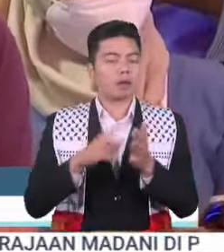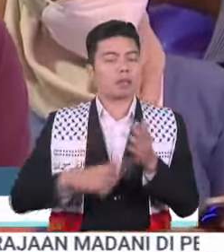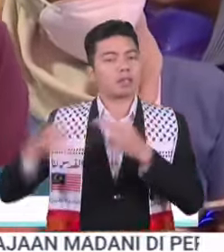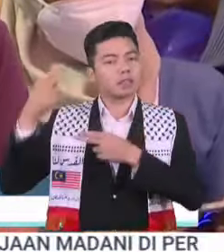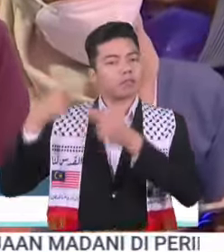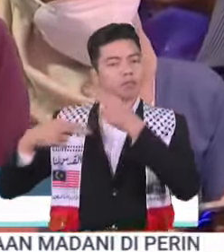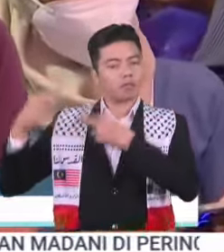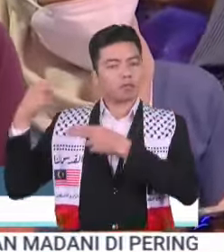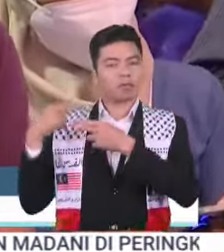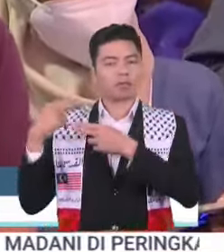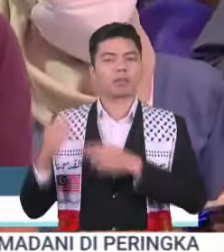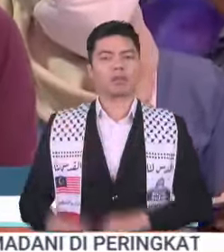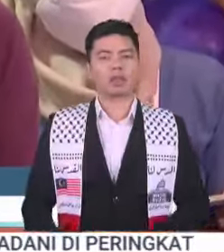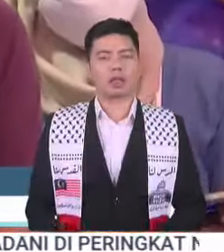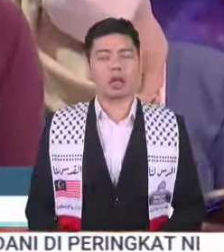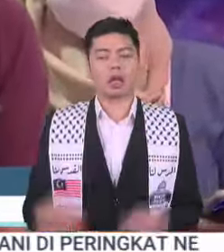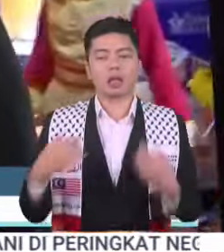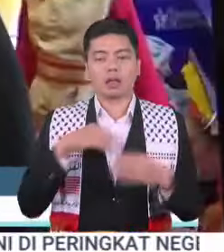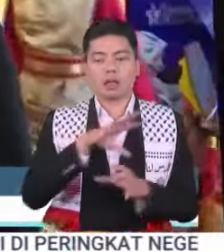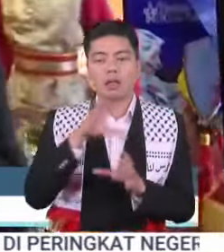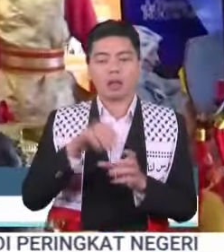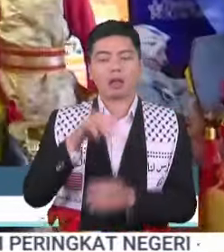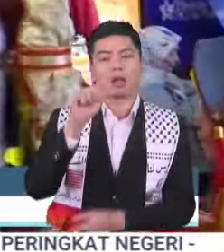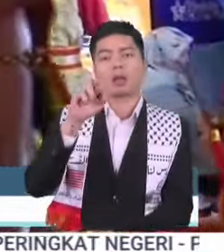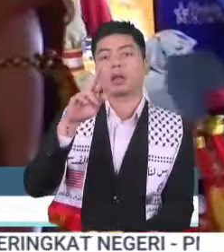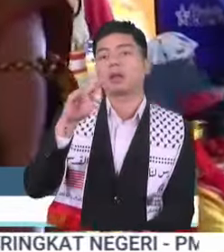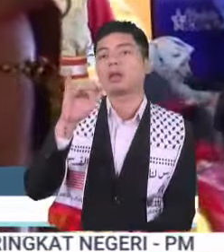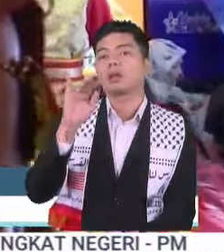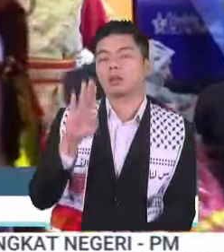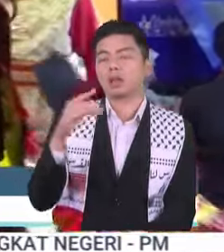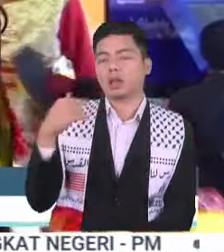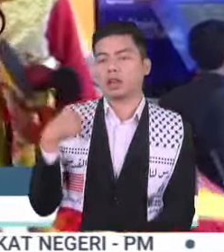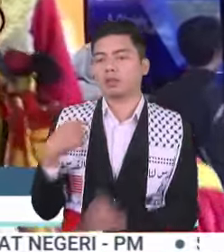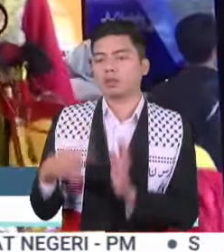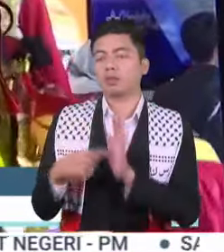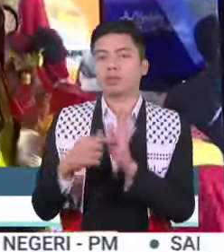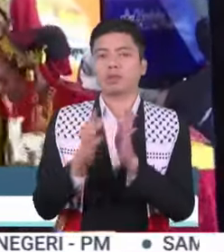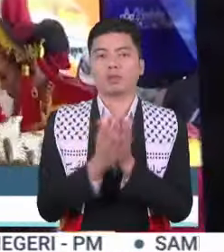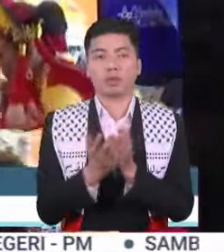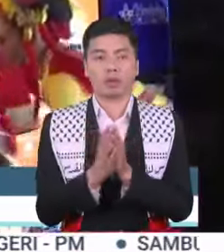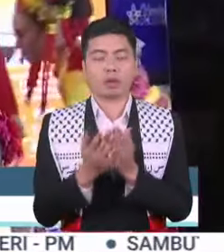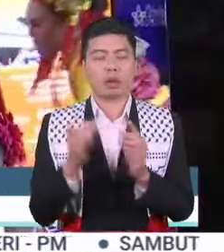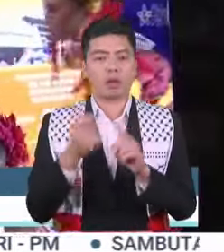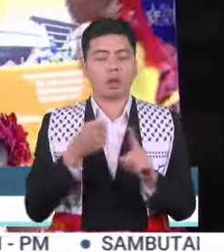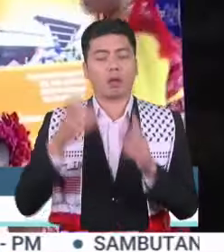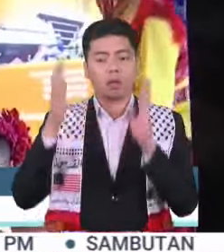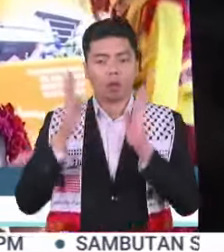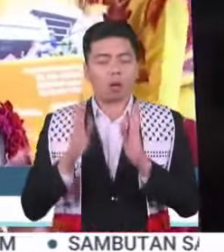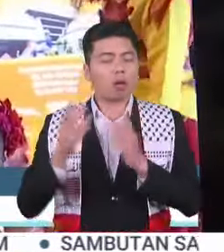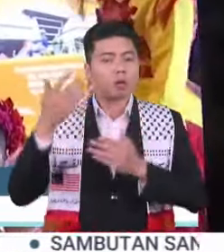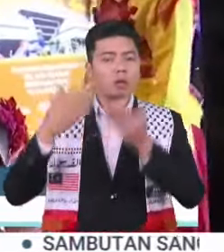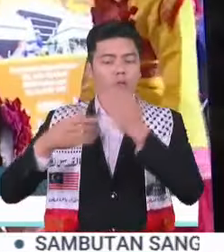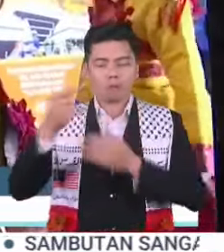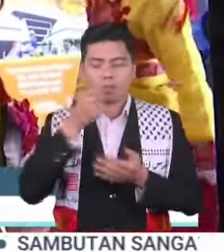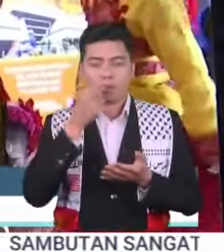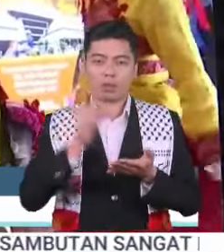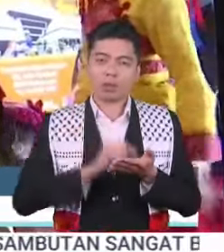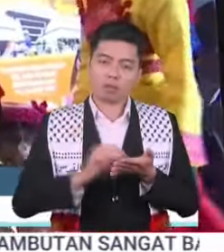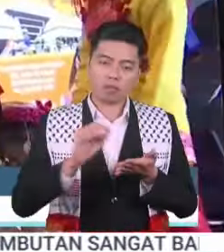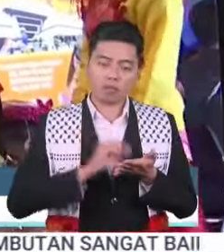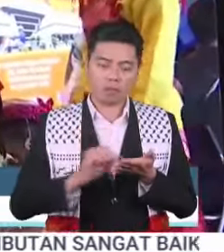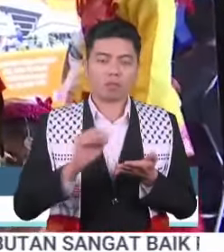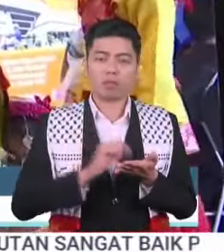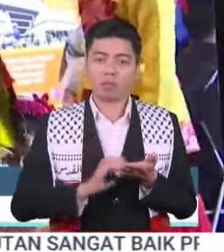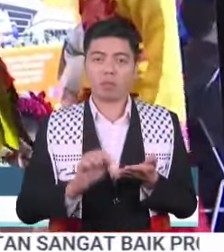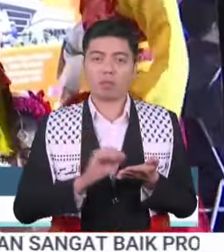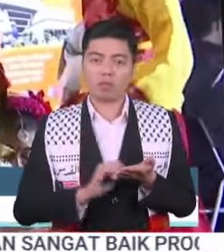juga di bahagian arkiv, kami menyediakan buku-buku hasil yang tokoh-tokoh yang telah menghasilkan